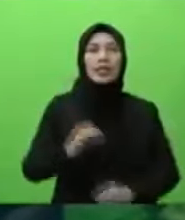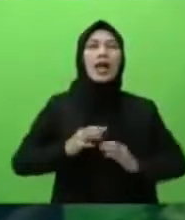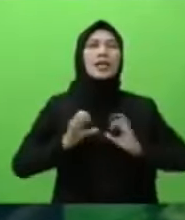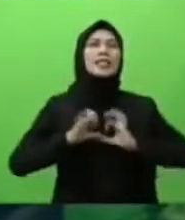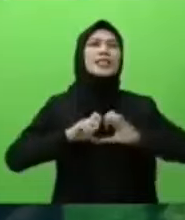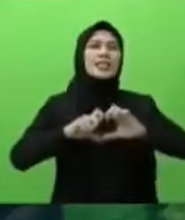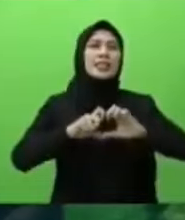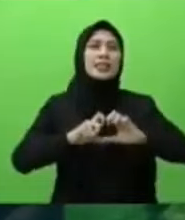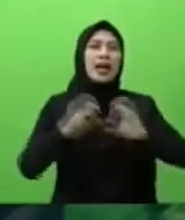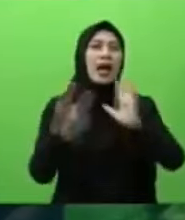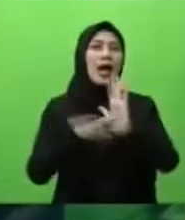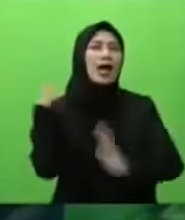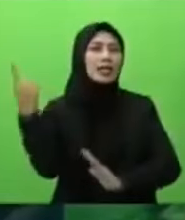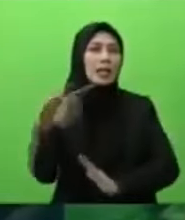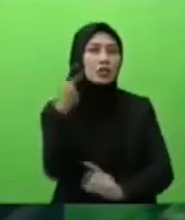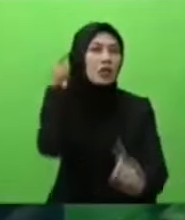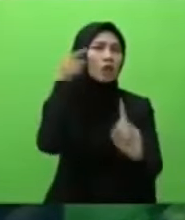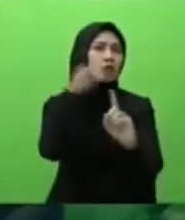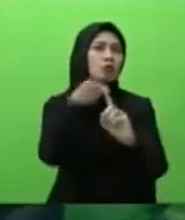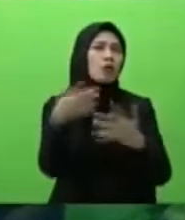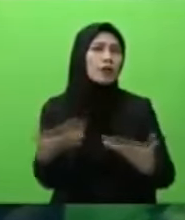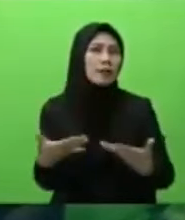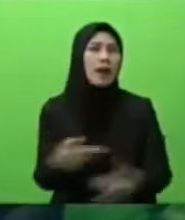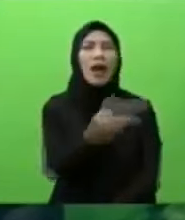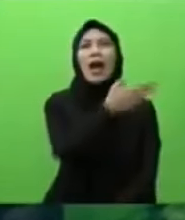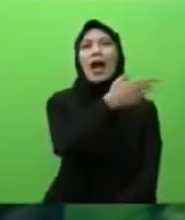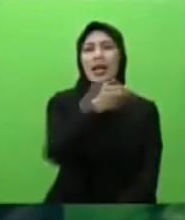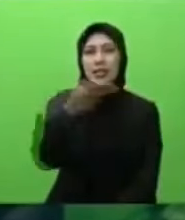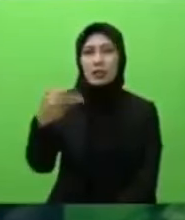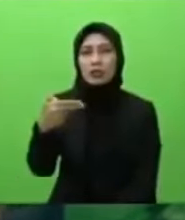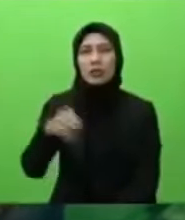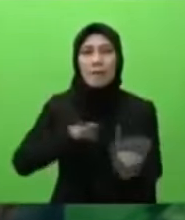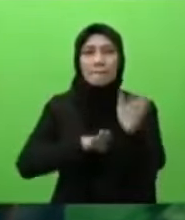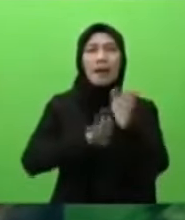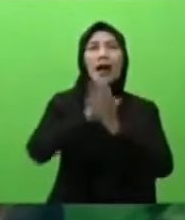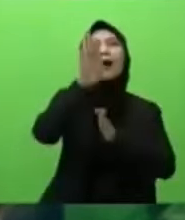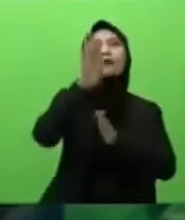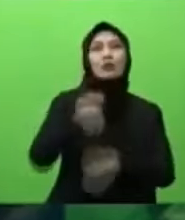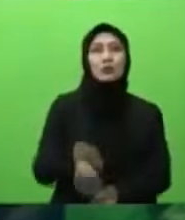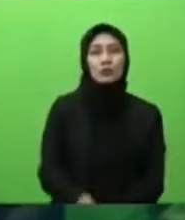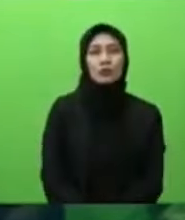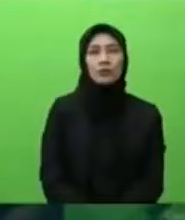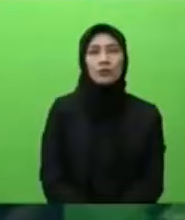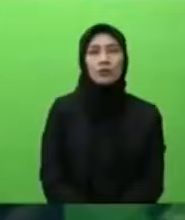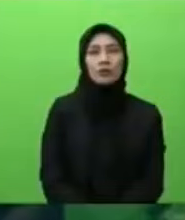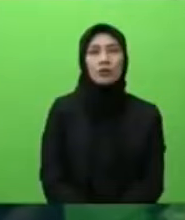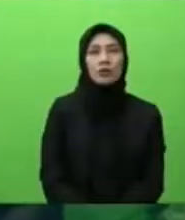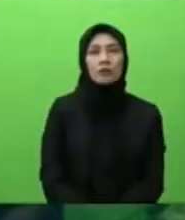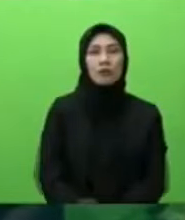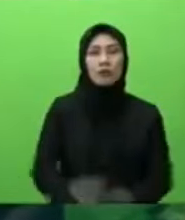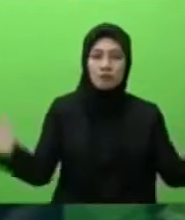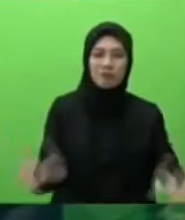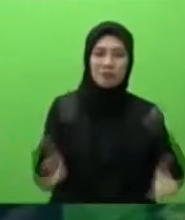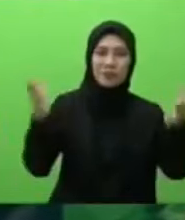inklusif agar Indonesia makin berkemajuan di segala bidang